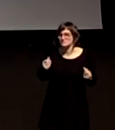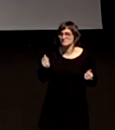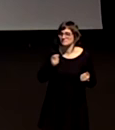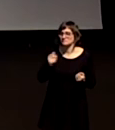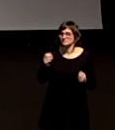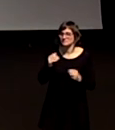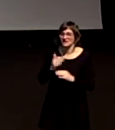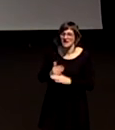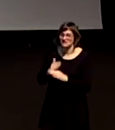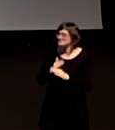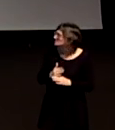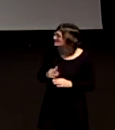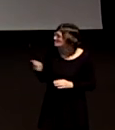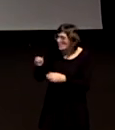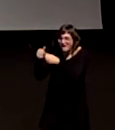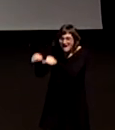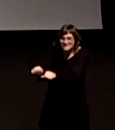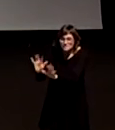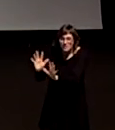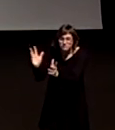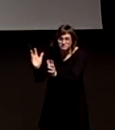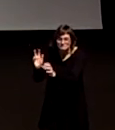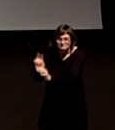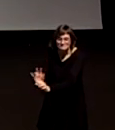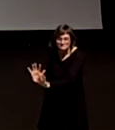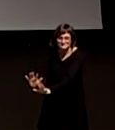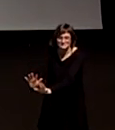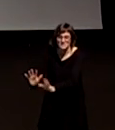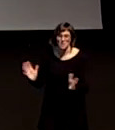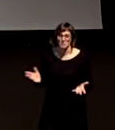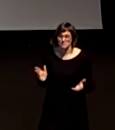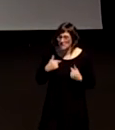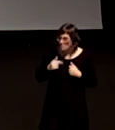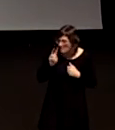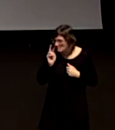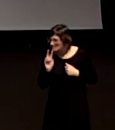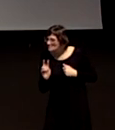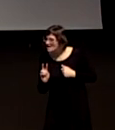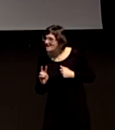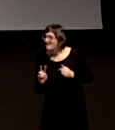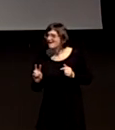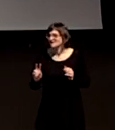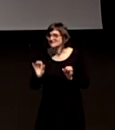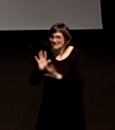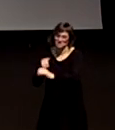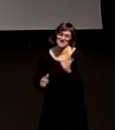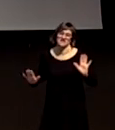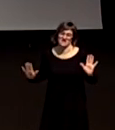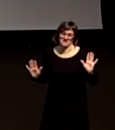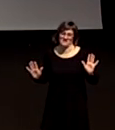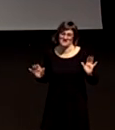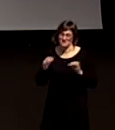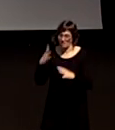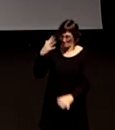pour gastro chez aristote demeure la voie là et comment l'approcher pour la voir son qu'elle nous